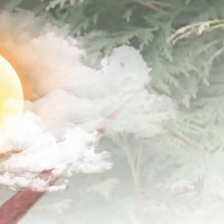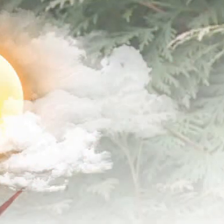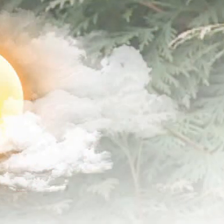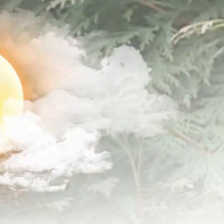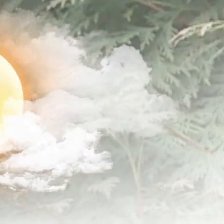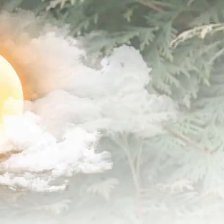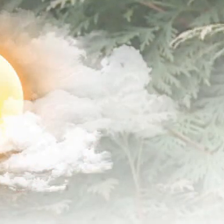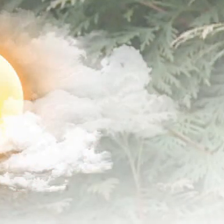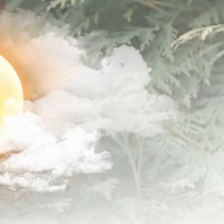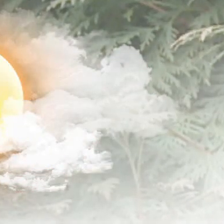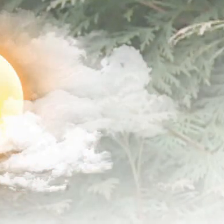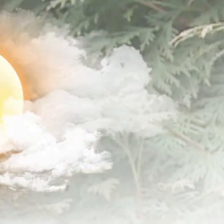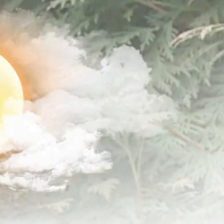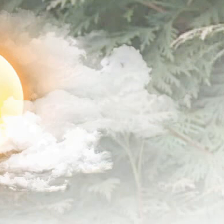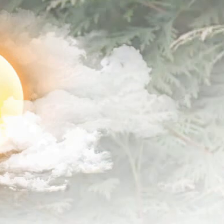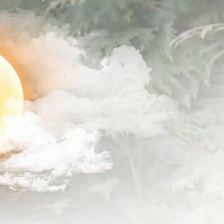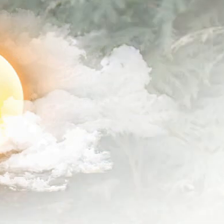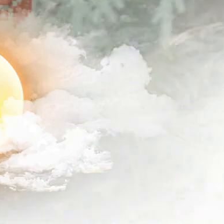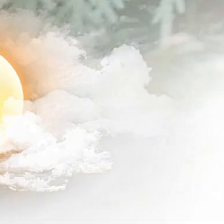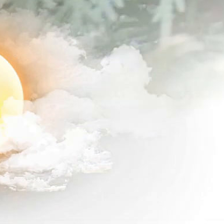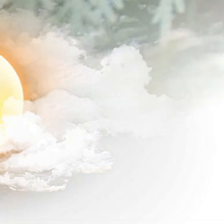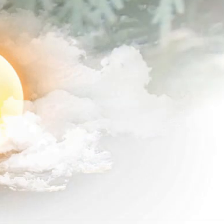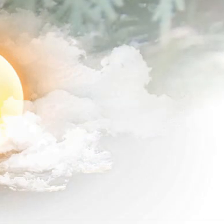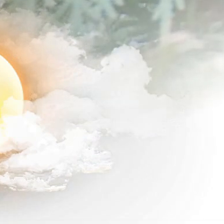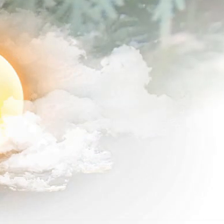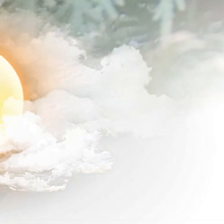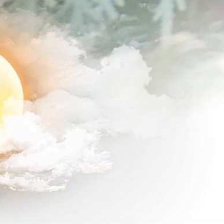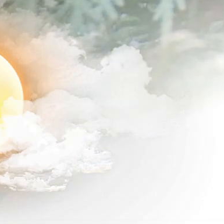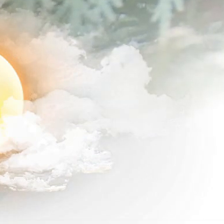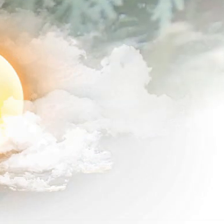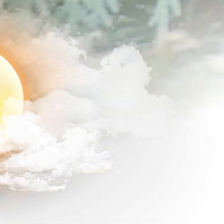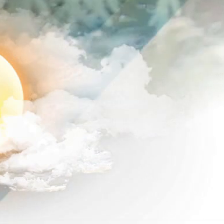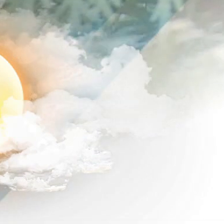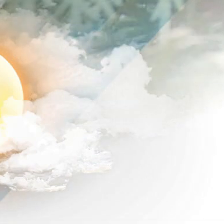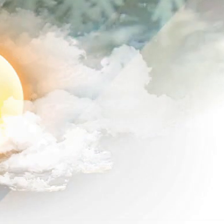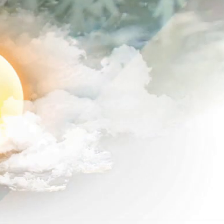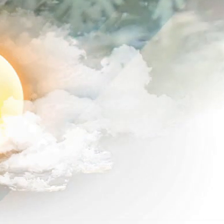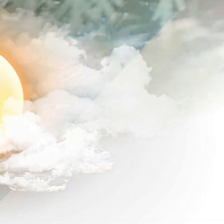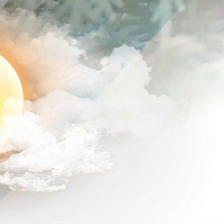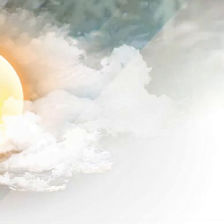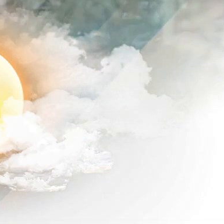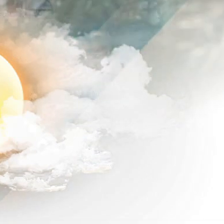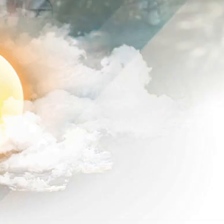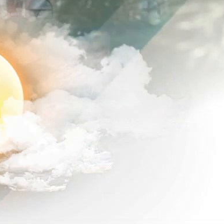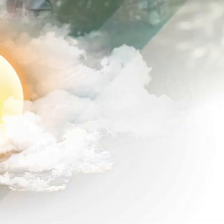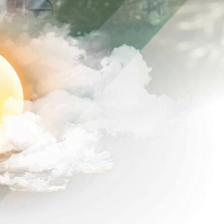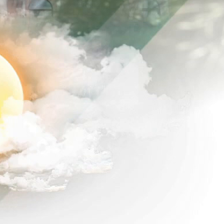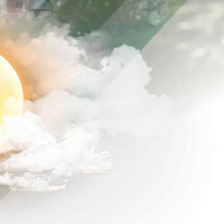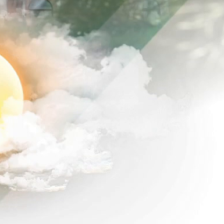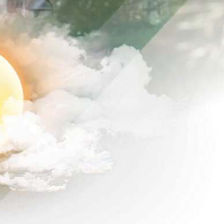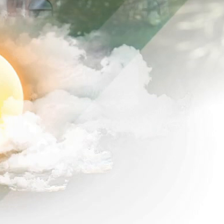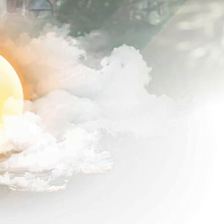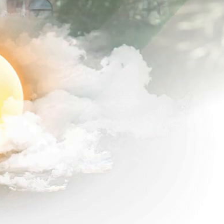У районных центрах 29 соковика надвор'е будзе наступным. У Вялікай Бераставіцы, Свіслачы